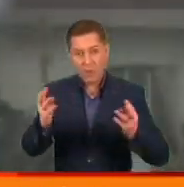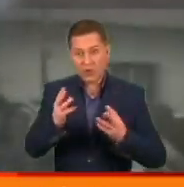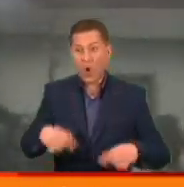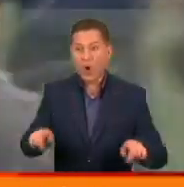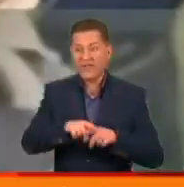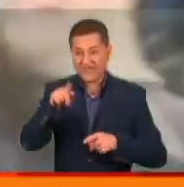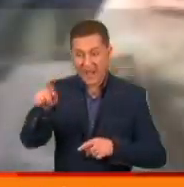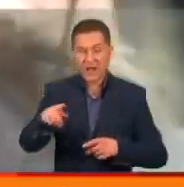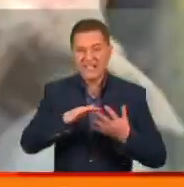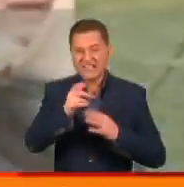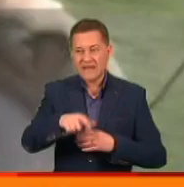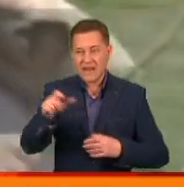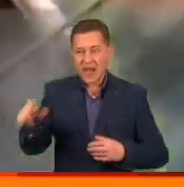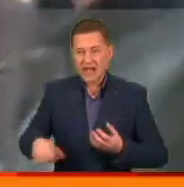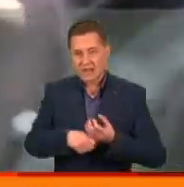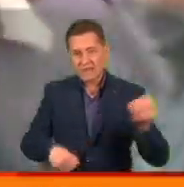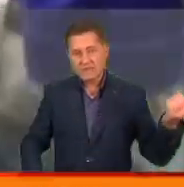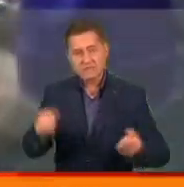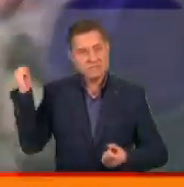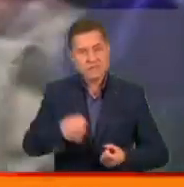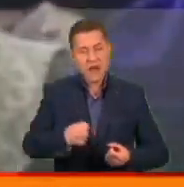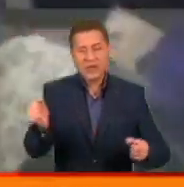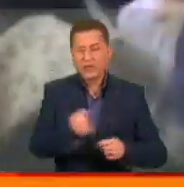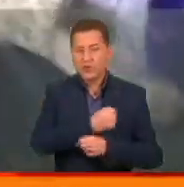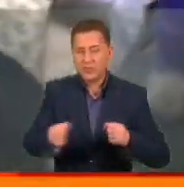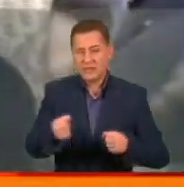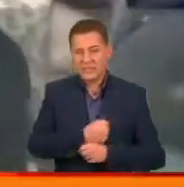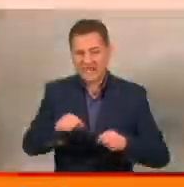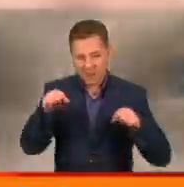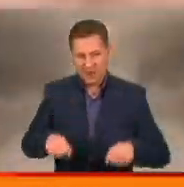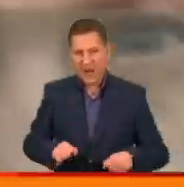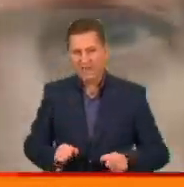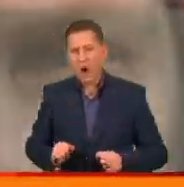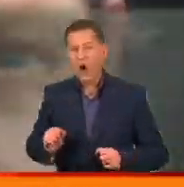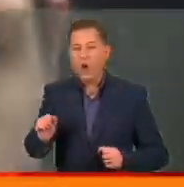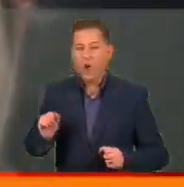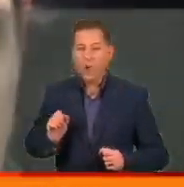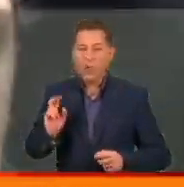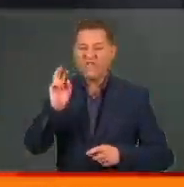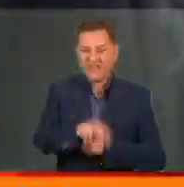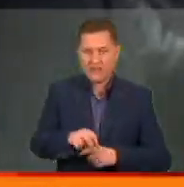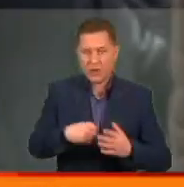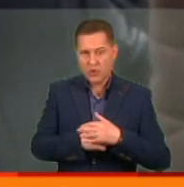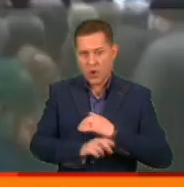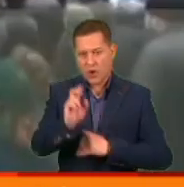так селяни розсварених конфесій чубилися за право увійти до храму.